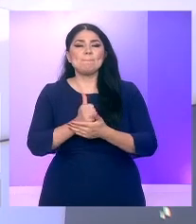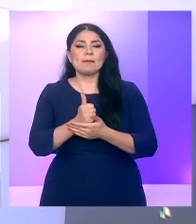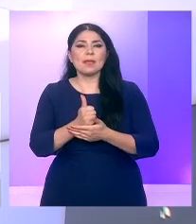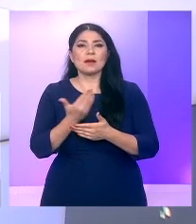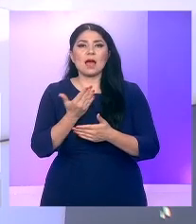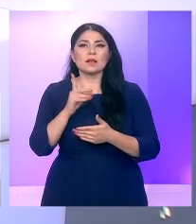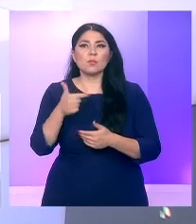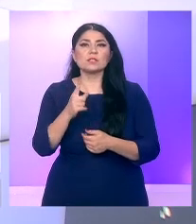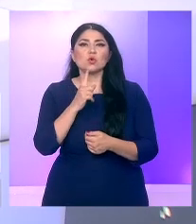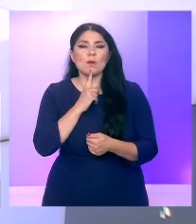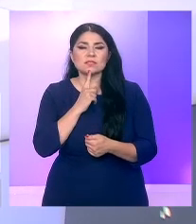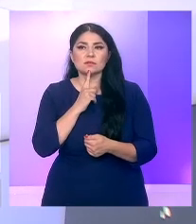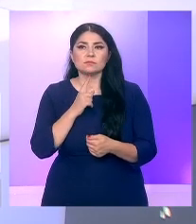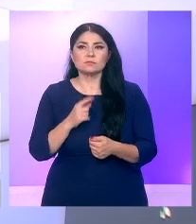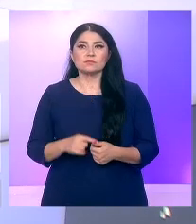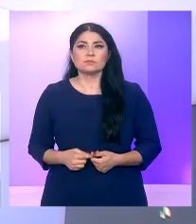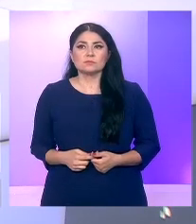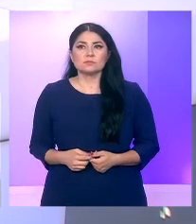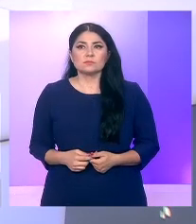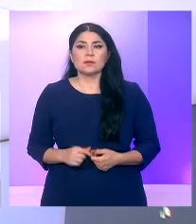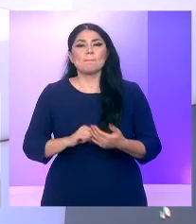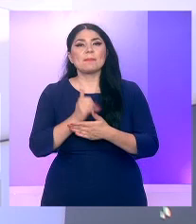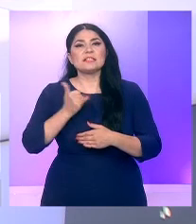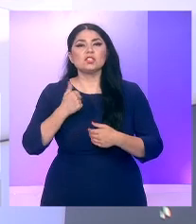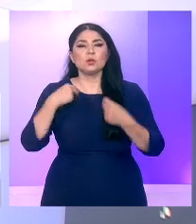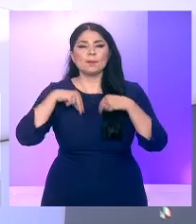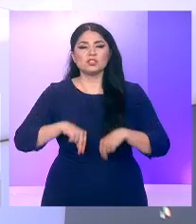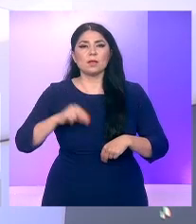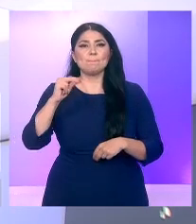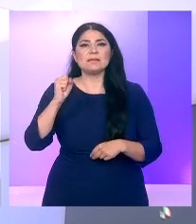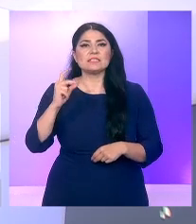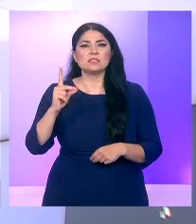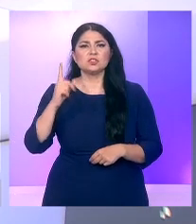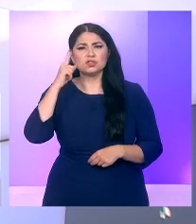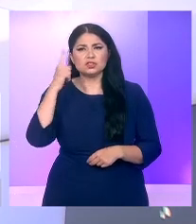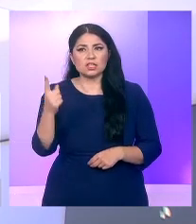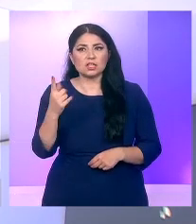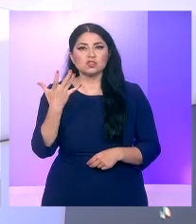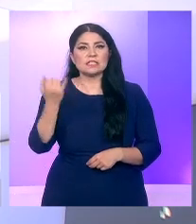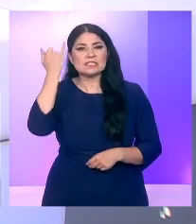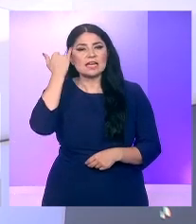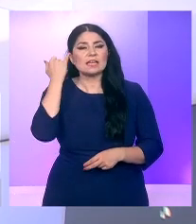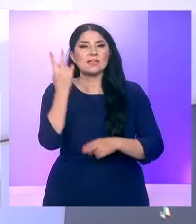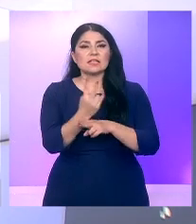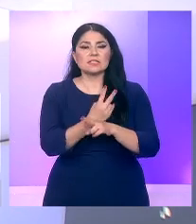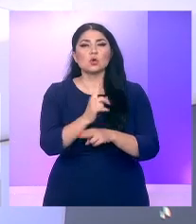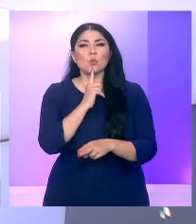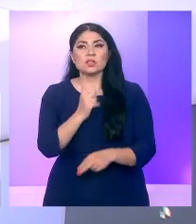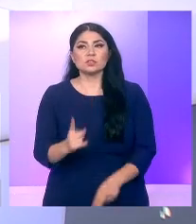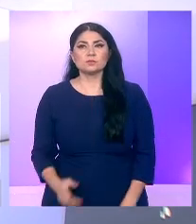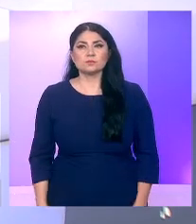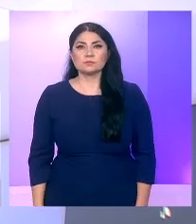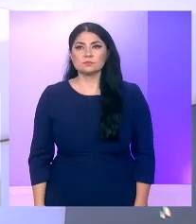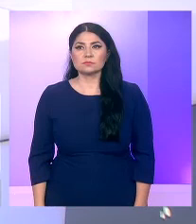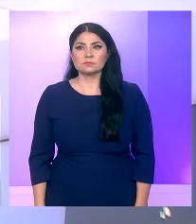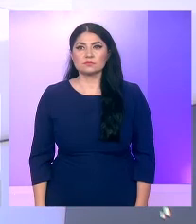să facă numirile respective. Bine, în cazul acesta premierul este și președintele PSD, de cred că știe ce secretar de stat numește. Și ce ar fi